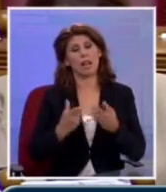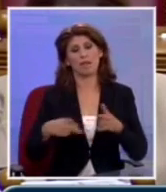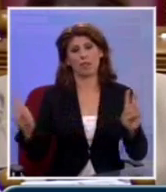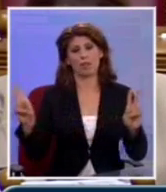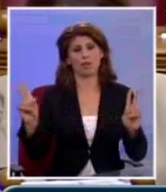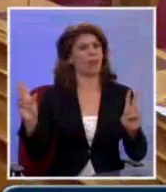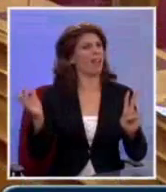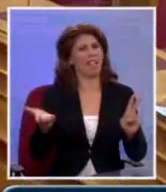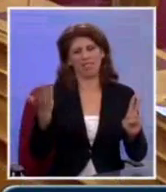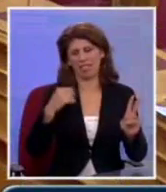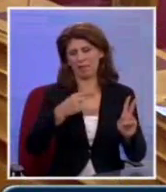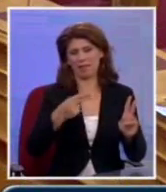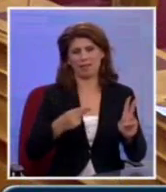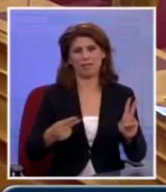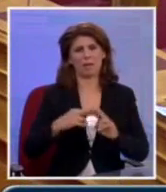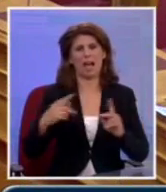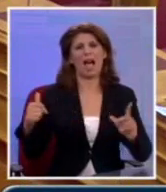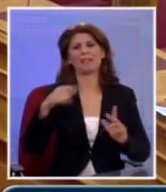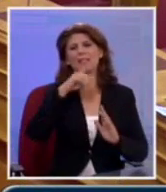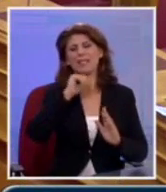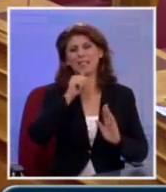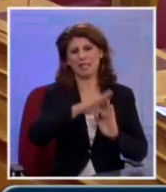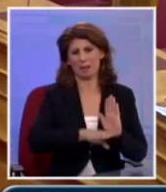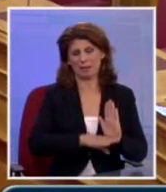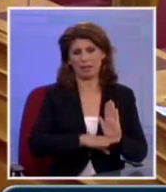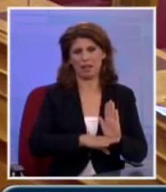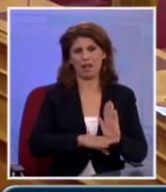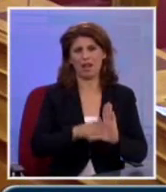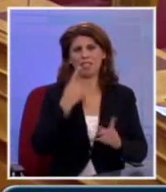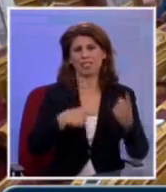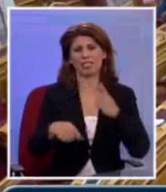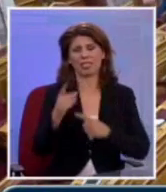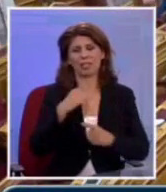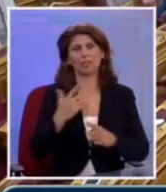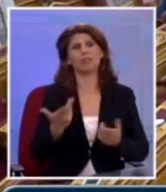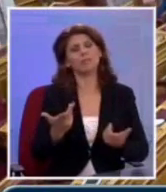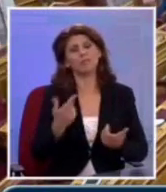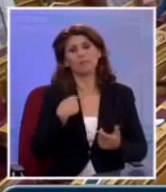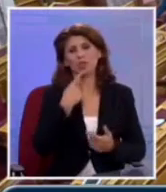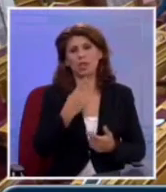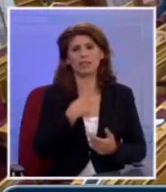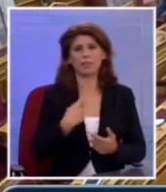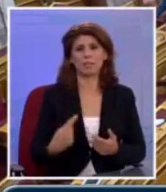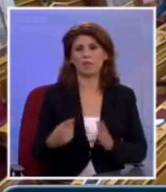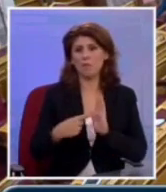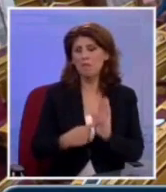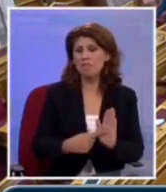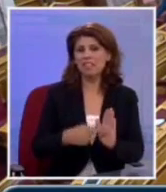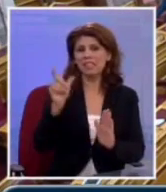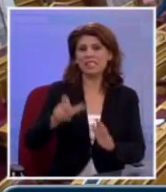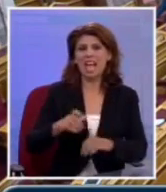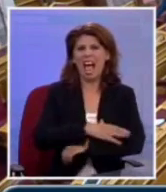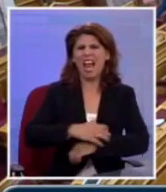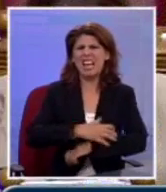Δεν υπάρχει επομένως ζήτημα αντισυνταγματικότητας. Προσχηματικά και με συμπεριφορά που δείχνει